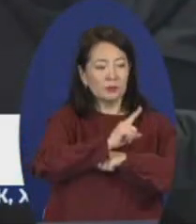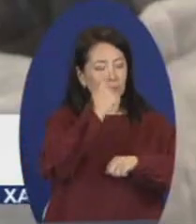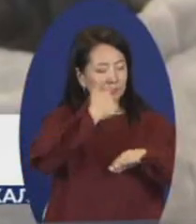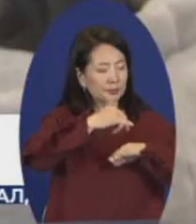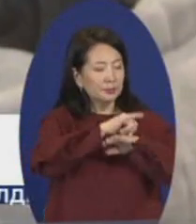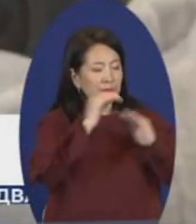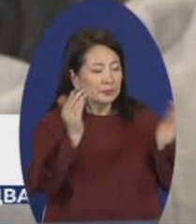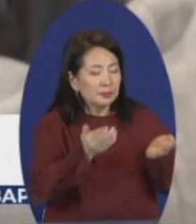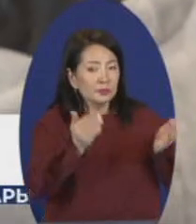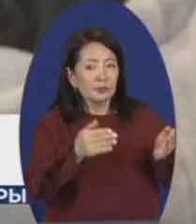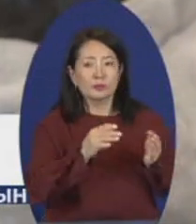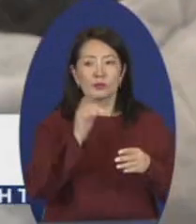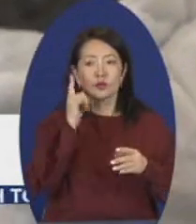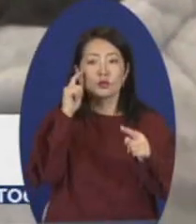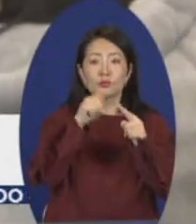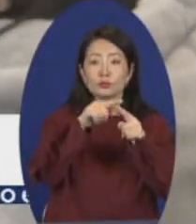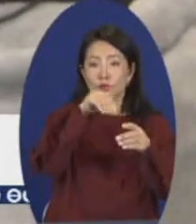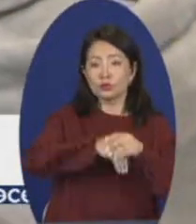зорилготой цогц хөтөлбөр юм.